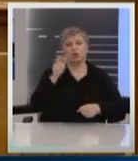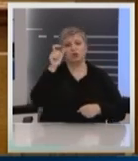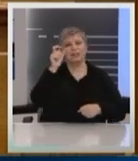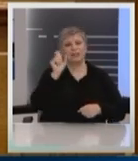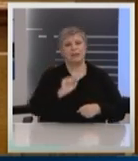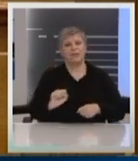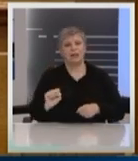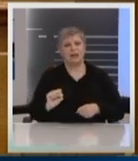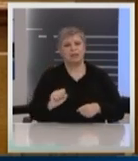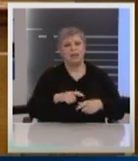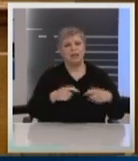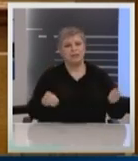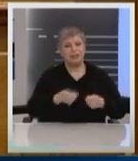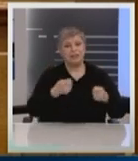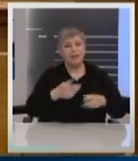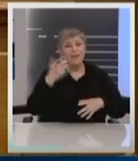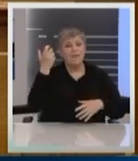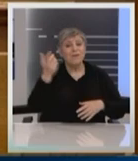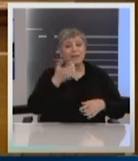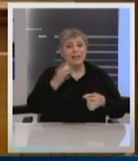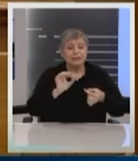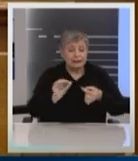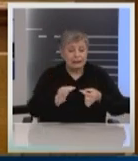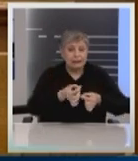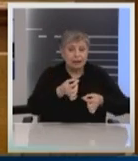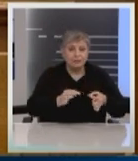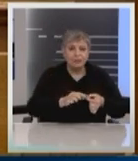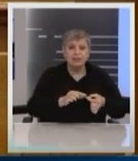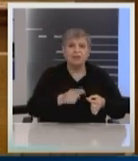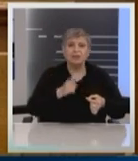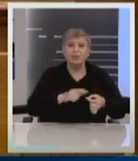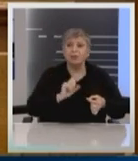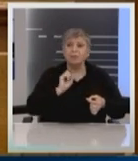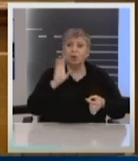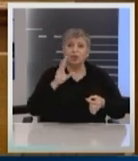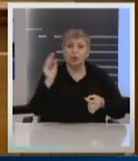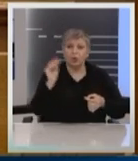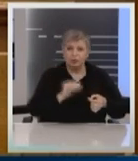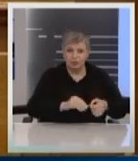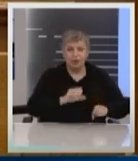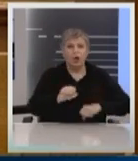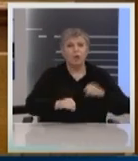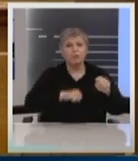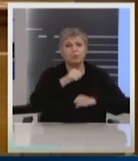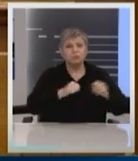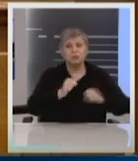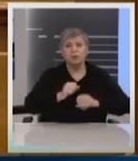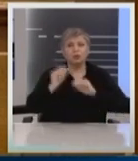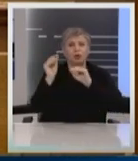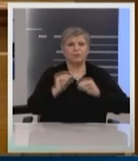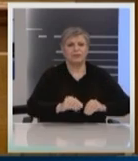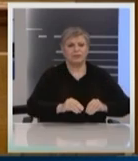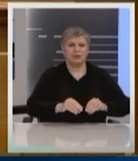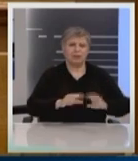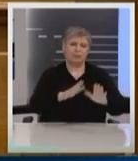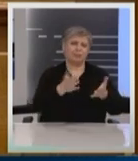Και καρφίτσες εισάγονται. Ποδήλατα εισάγει η χώρα και καρφίτσες. Άσε, κύριε Φωτήλα, άσε, εντάξει, κύριε